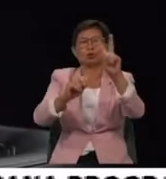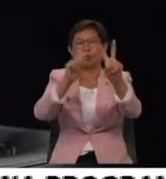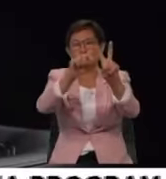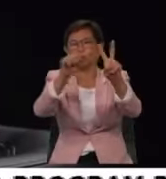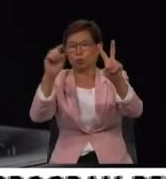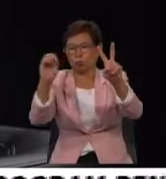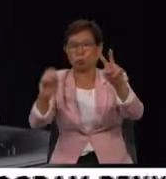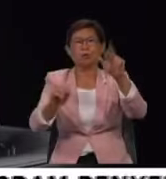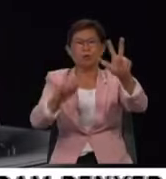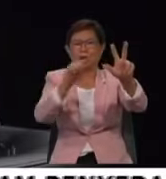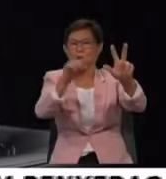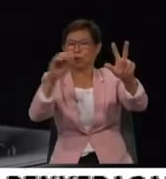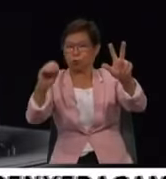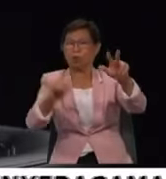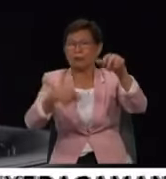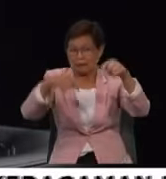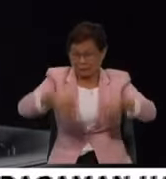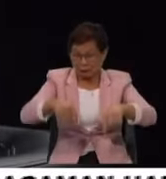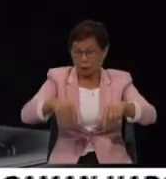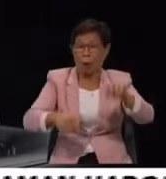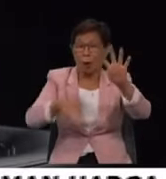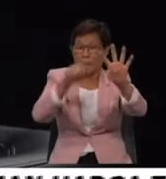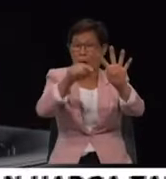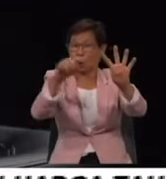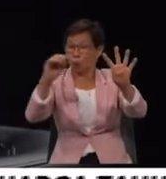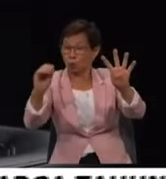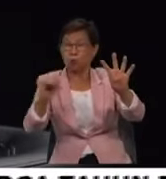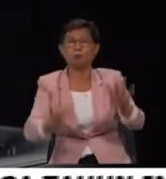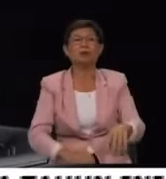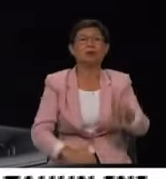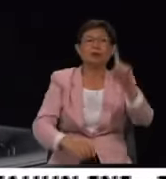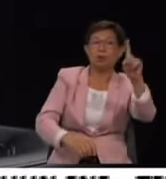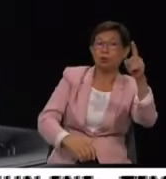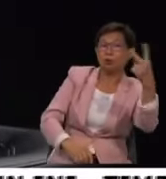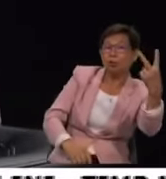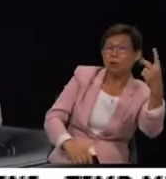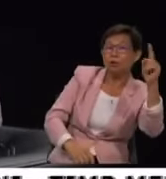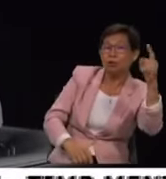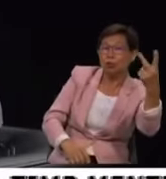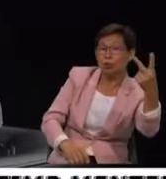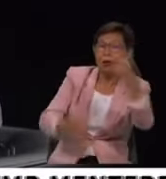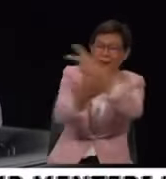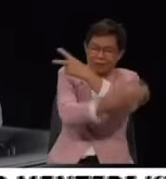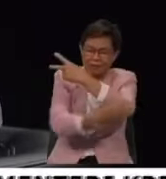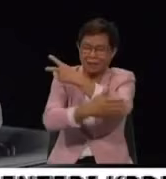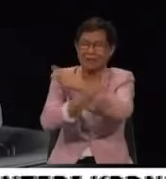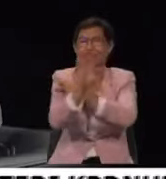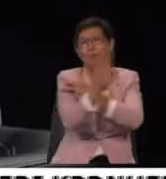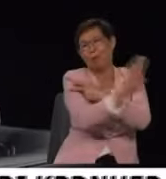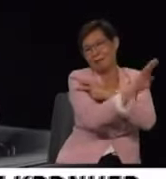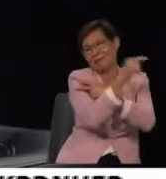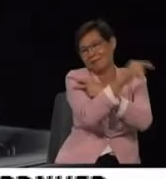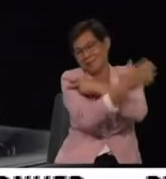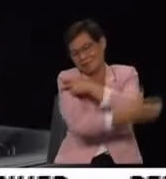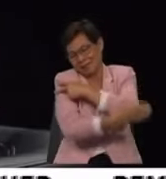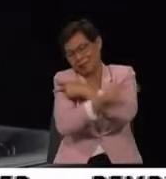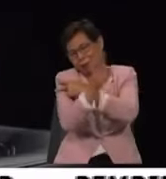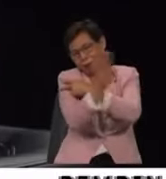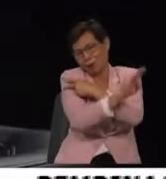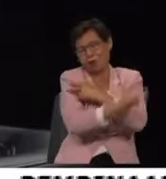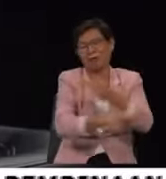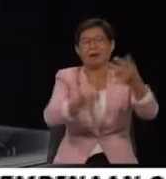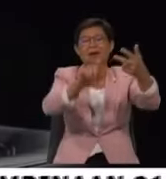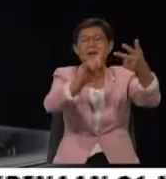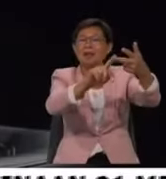3.0 Kalau kita lihat satu dan dua, revolusi satu dan dua yang lebih berfaedah adalah negara-negara barat dan industri